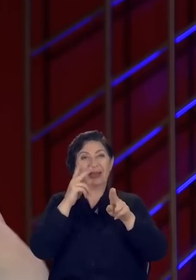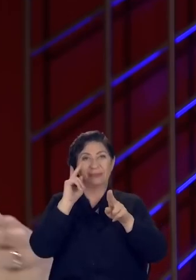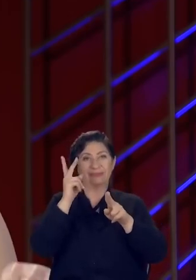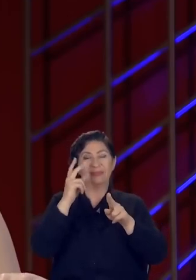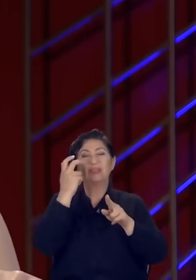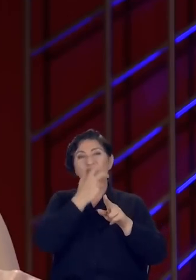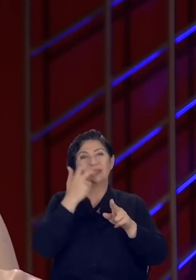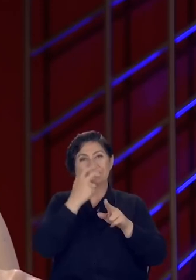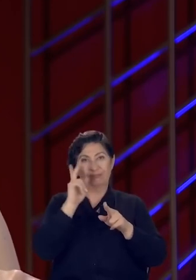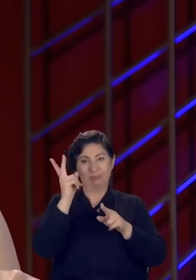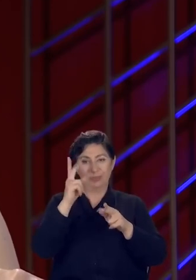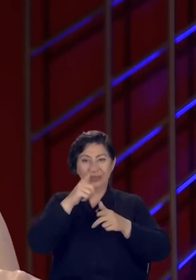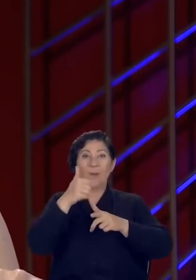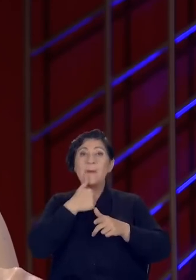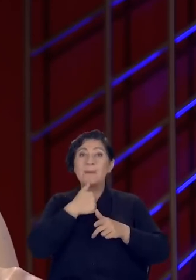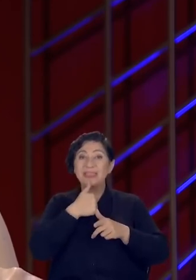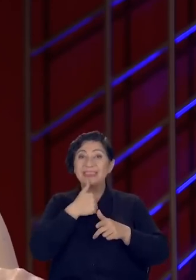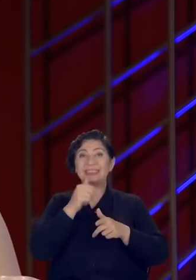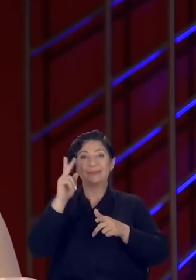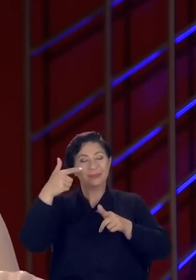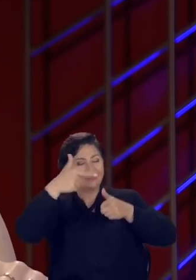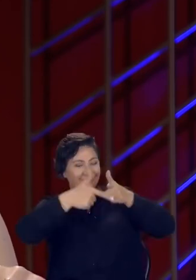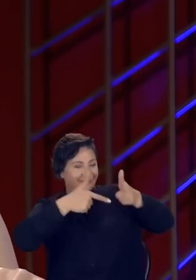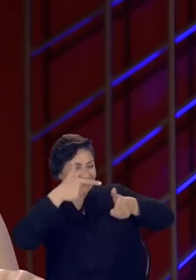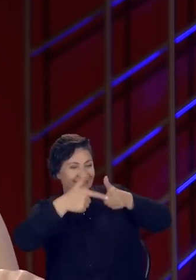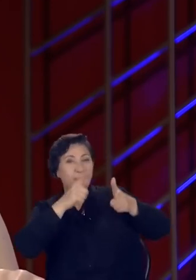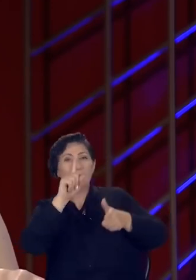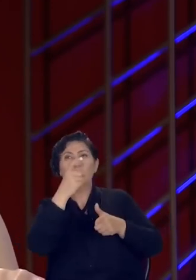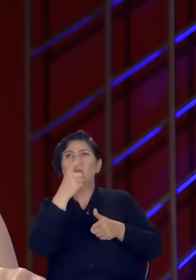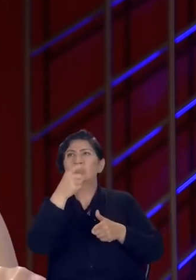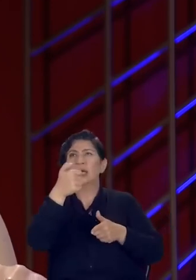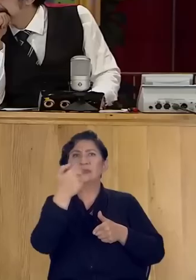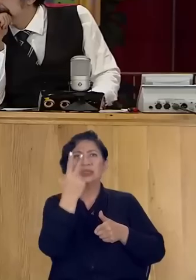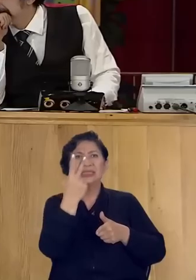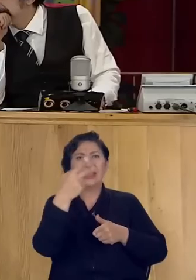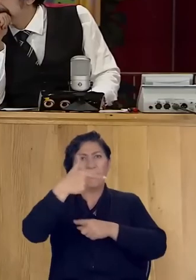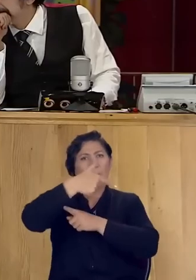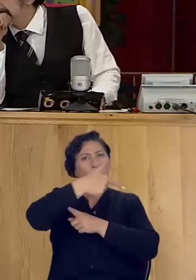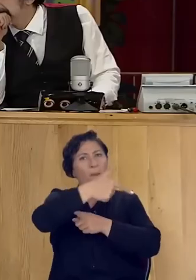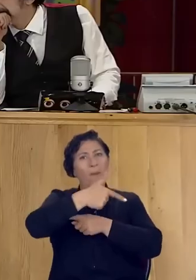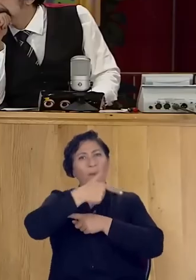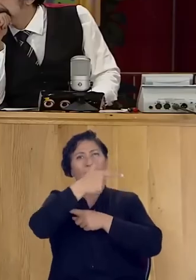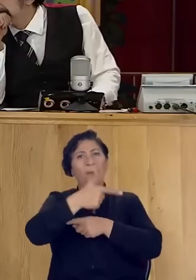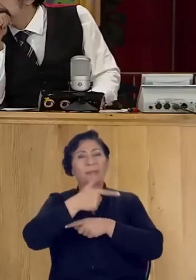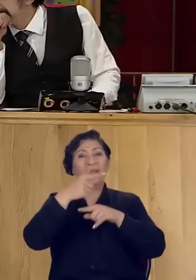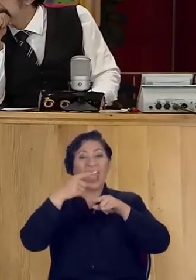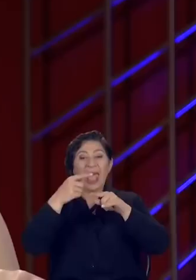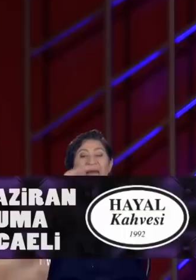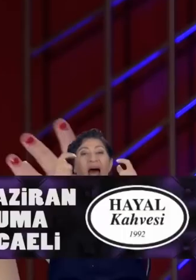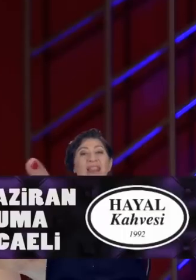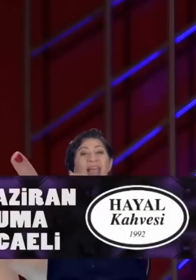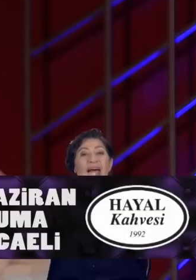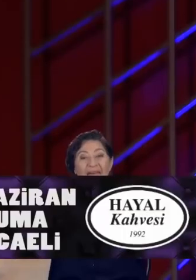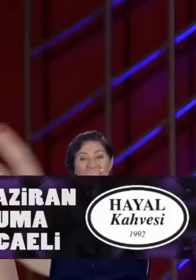seferiyat müziği yapan Jacques Esim'in babası tarafından 1962 olması lazım, 62'de Heybeliada'da